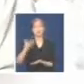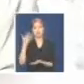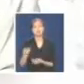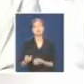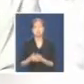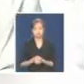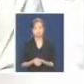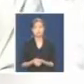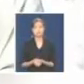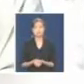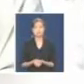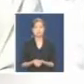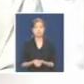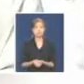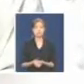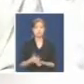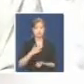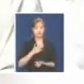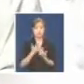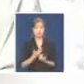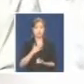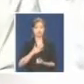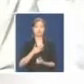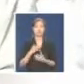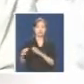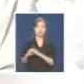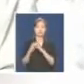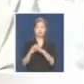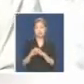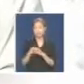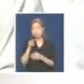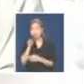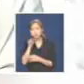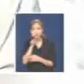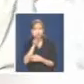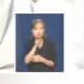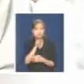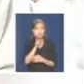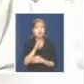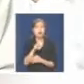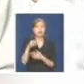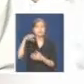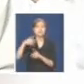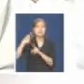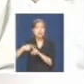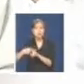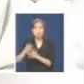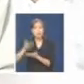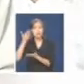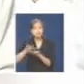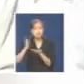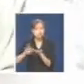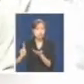เท่ากับที่ลงได้อยู่แล้วแต่สิ่งเหล่านี้เรากำลังเข้าไปดูนะครับแล้วเราขอความร่วมมือเอาเนื้อสมจริงเองมันเดินทางร้าน